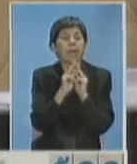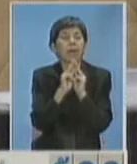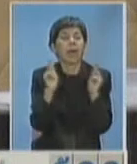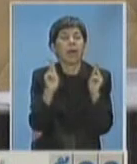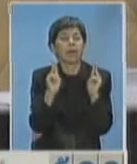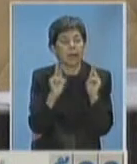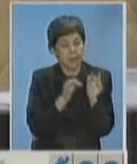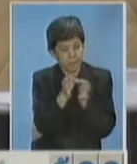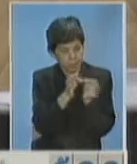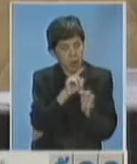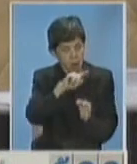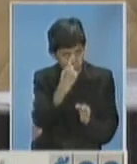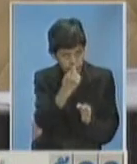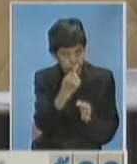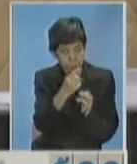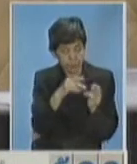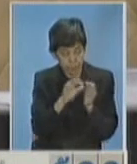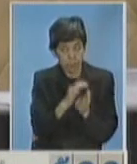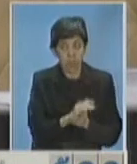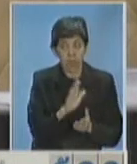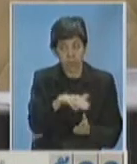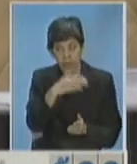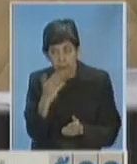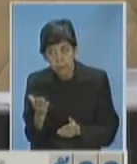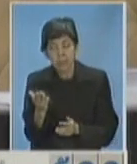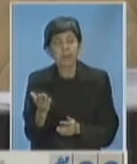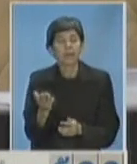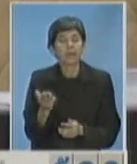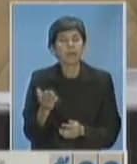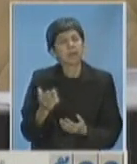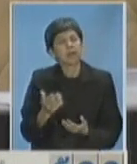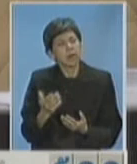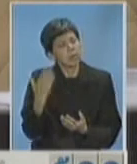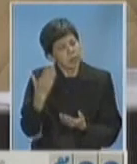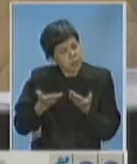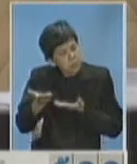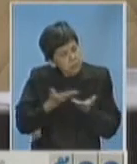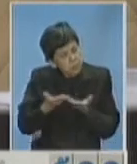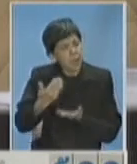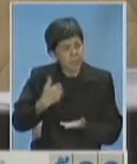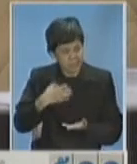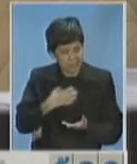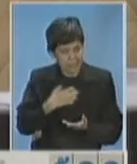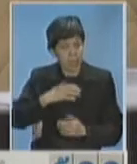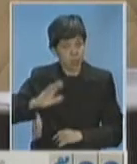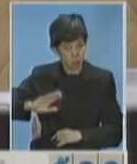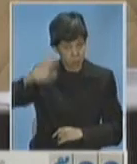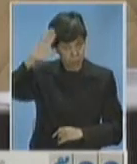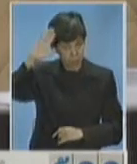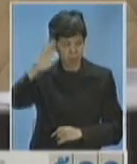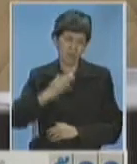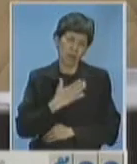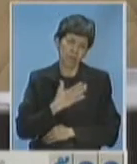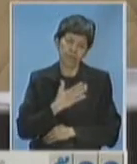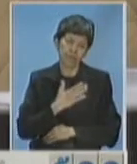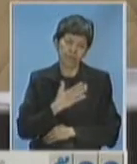การที่สงวนความเห็นไว้ก่อนนะครับแล้วก็คือเดิมทีเคยหารือกันไว้ว่าจะให้ยกมือแต่ผม